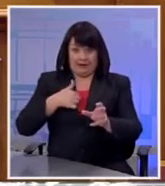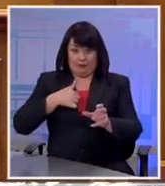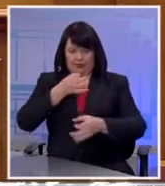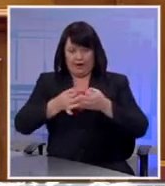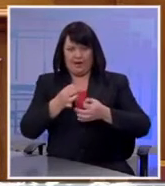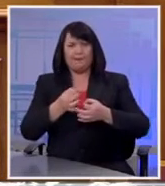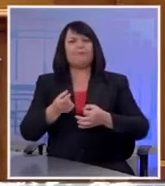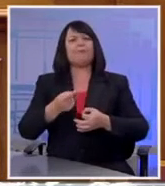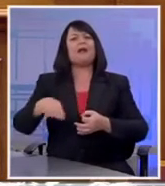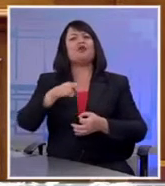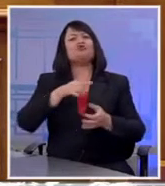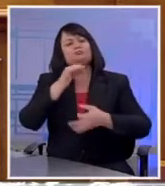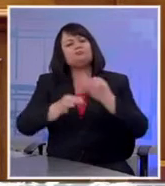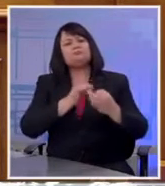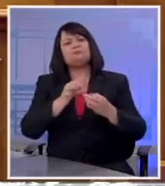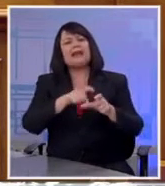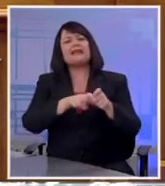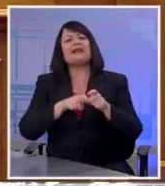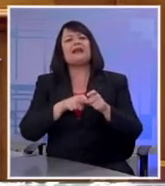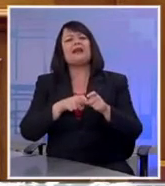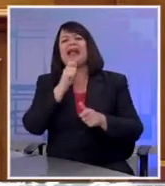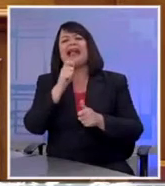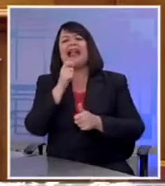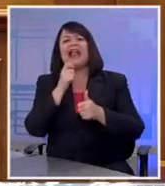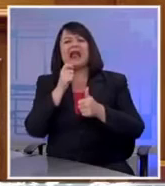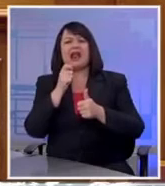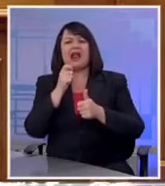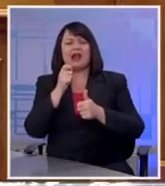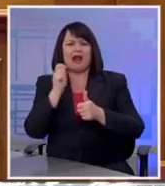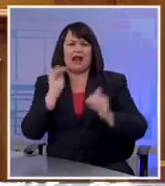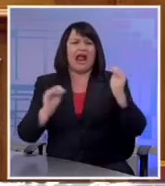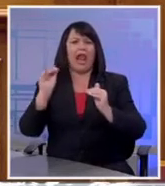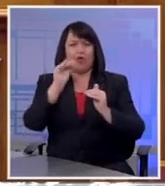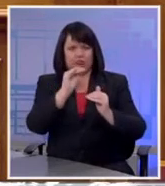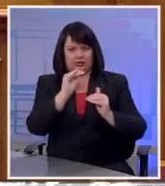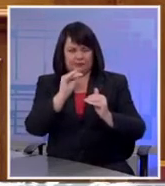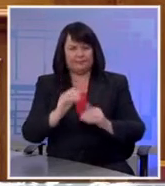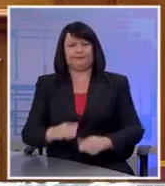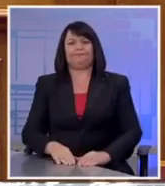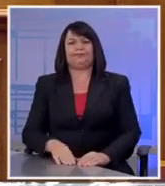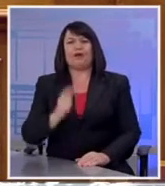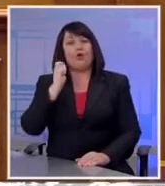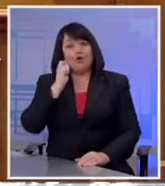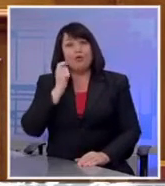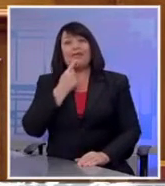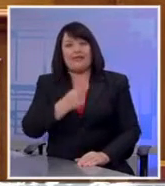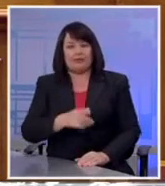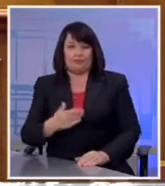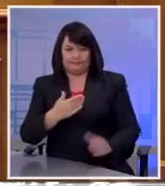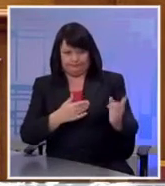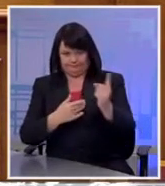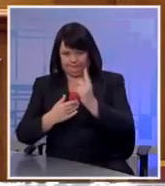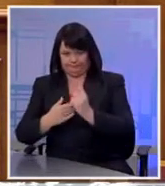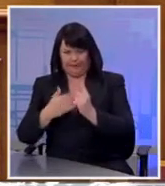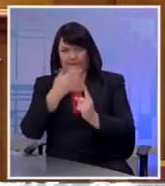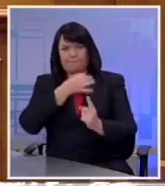που ήταν μιας εταιρείας δημοσκόπησης, να μην αναφέρω το όνομα. Βγαίνοντας τον έπιασα και του λέω,